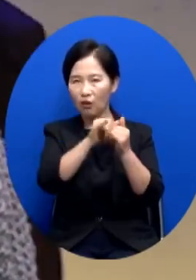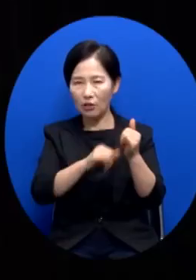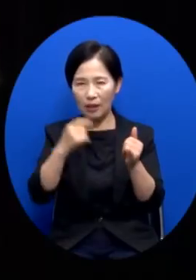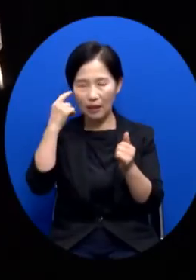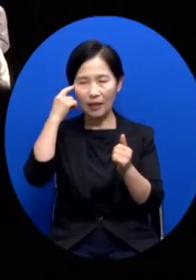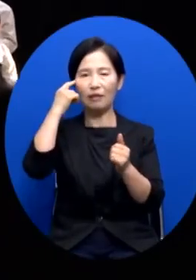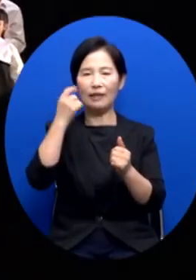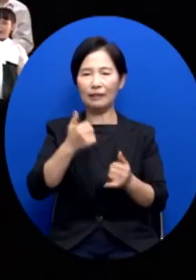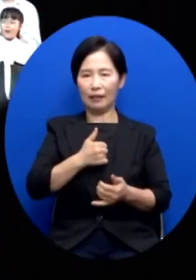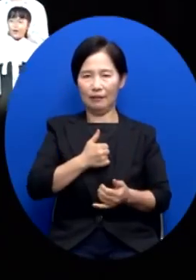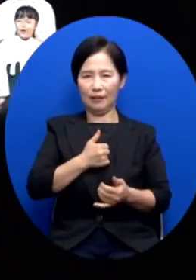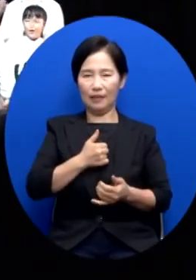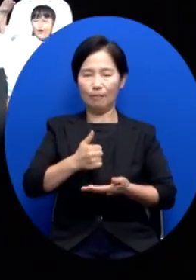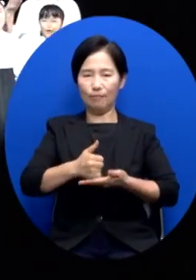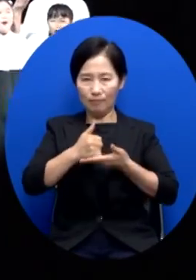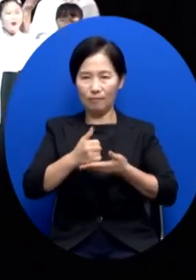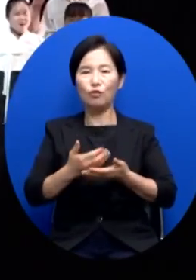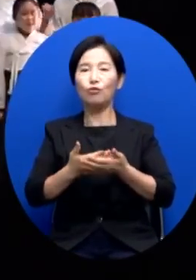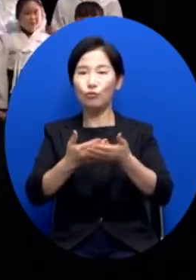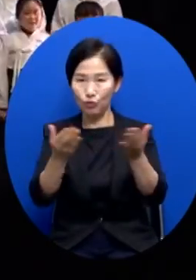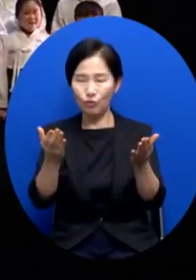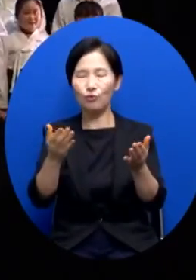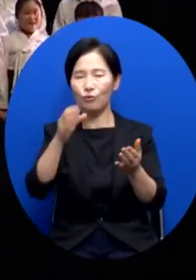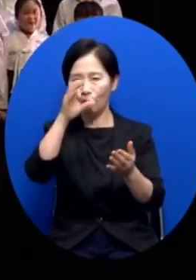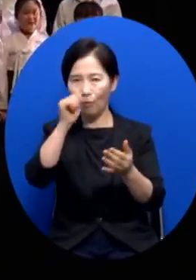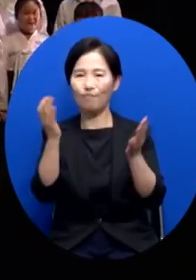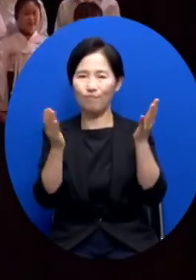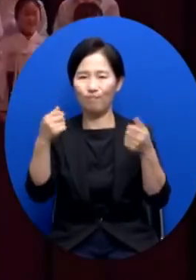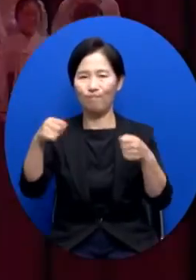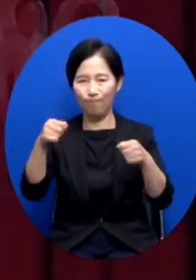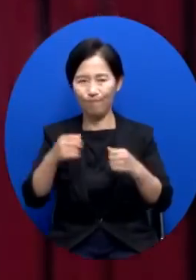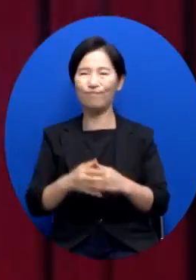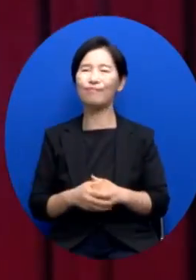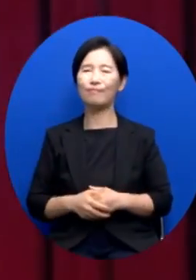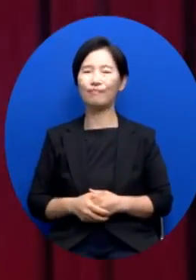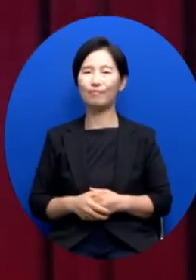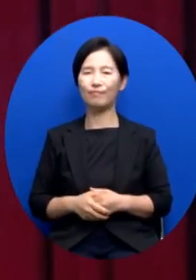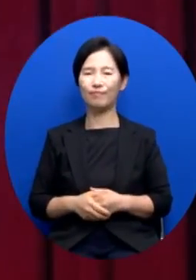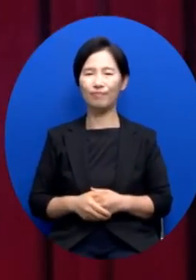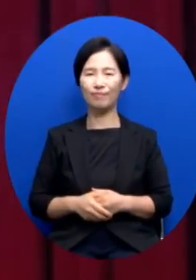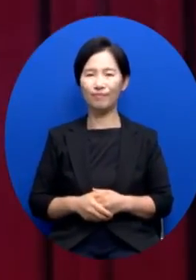자긍심을 안겨준 작품이었습니다. CTS 뉴스 이유리입니다.